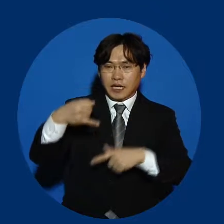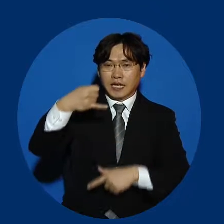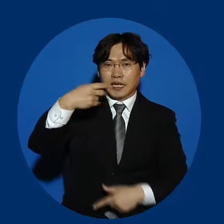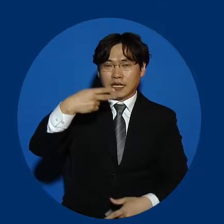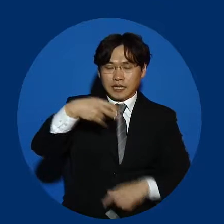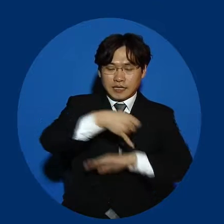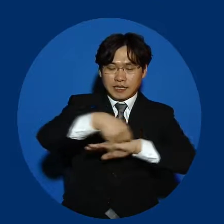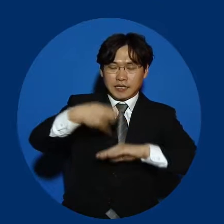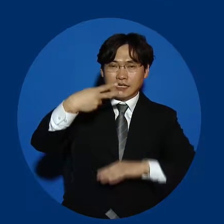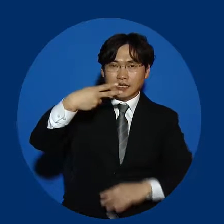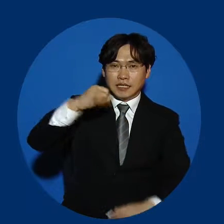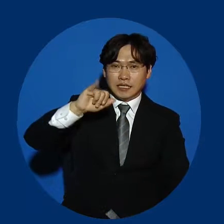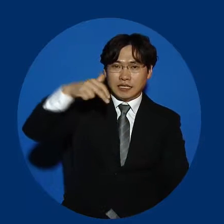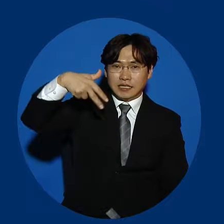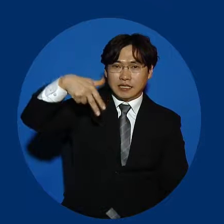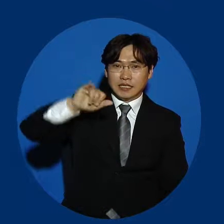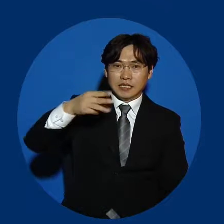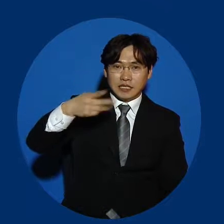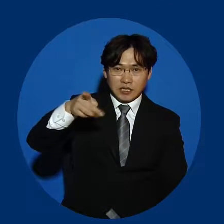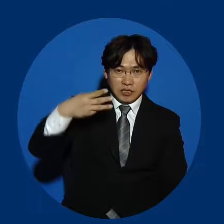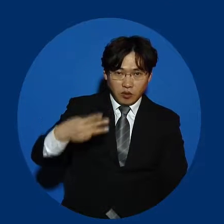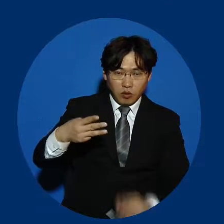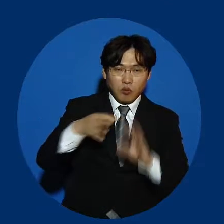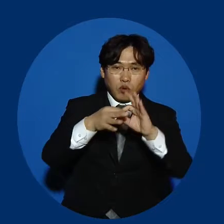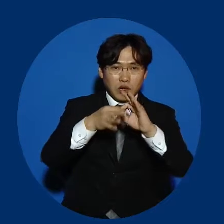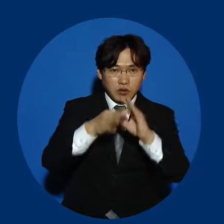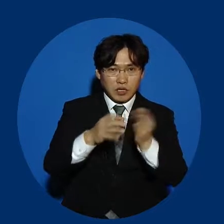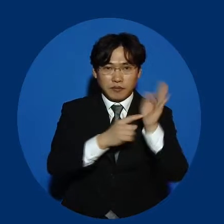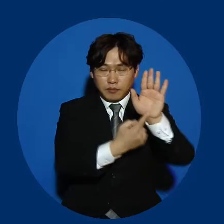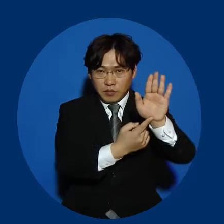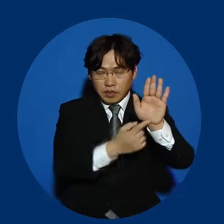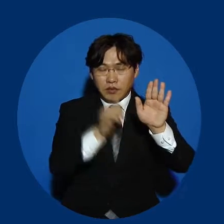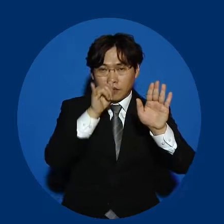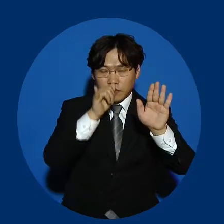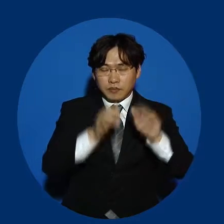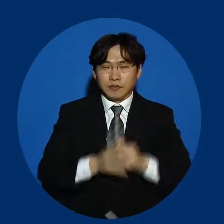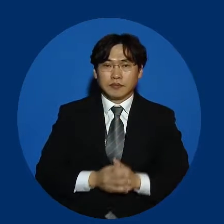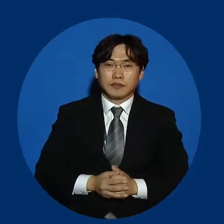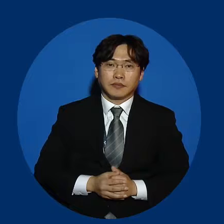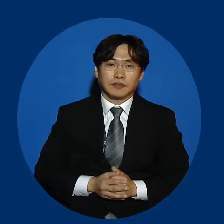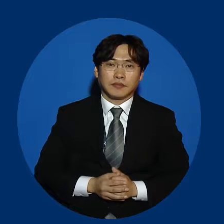포용 계획을 내놓으면서 장애인 관련된 정책들도 내세웠습니다.